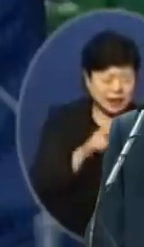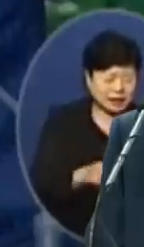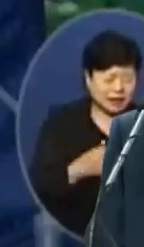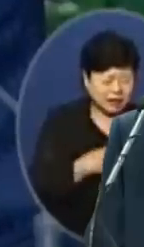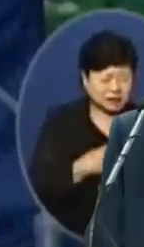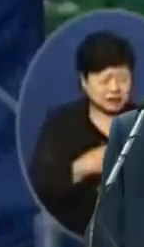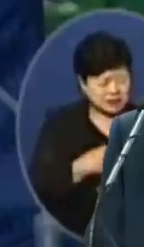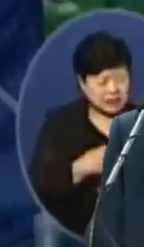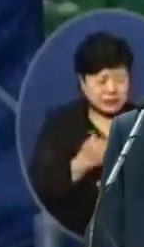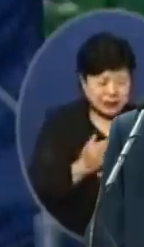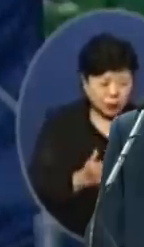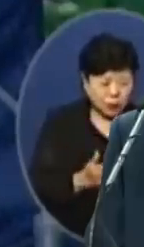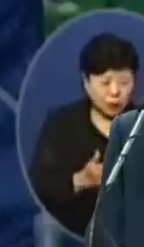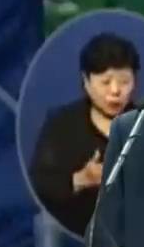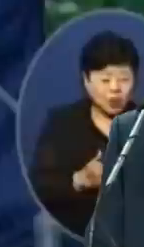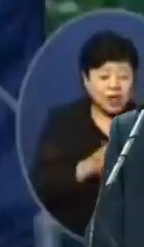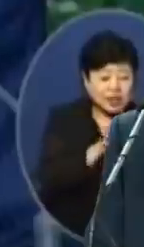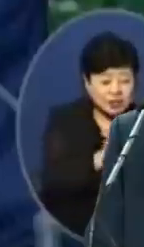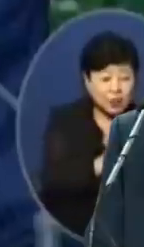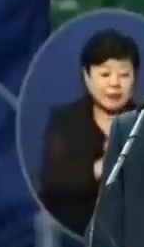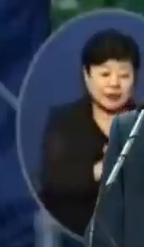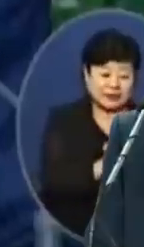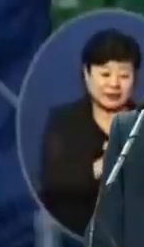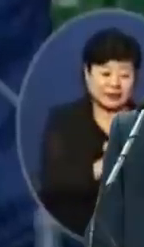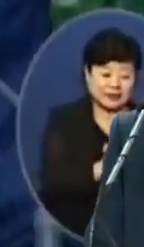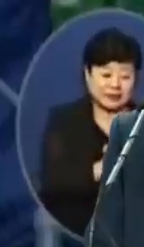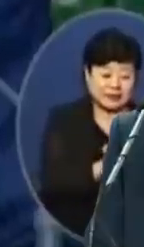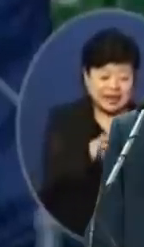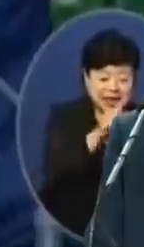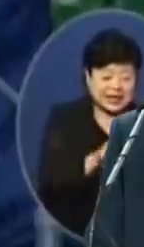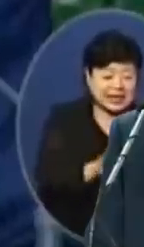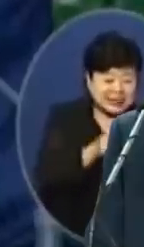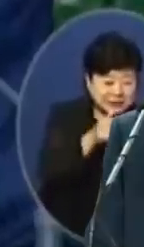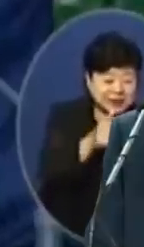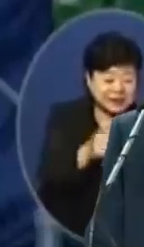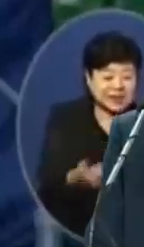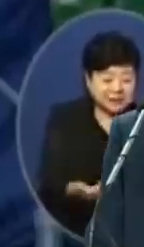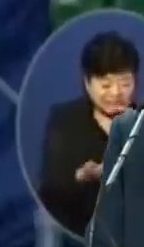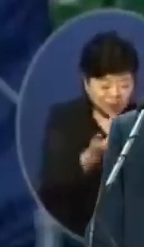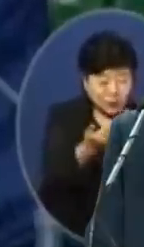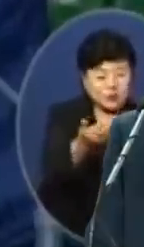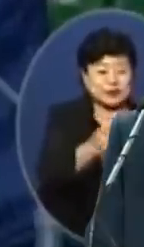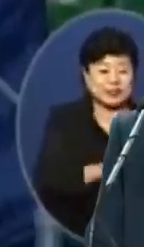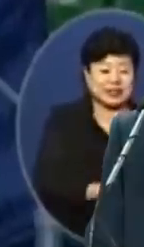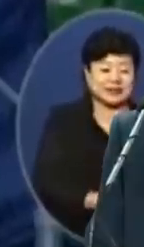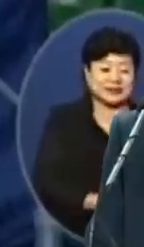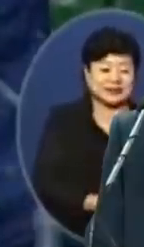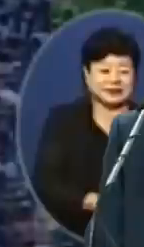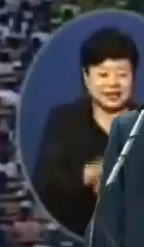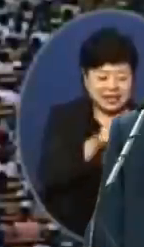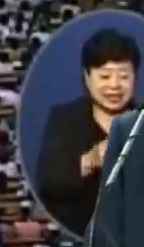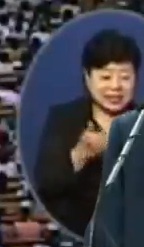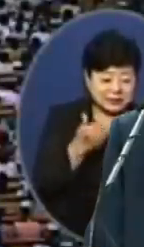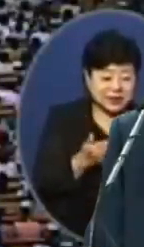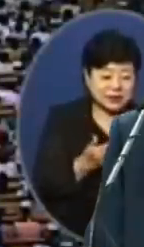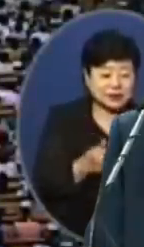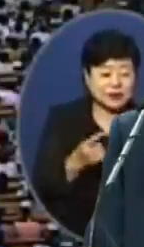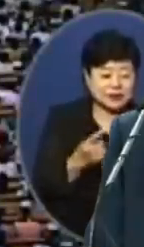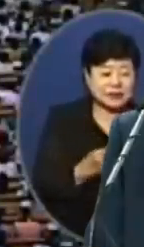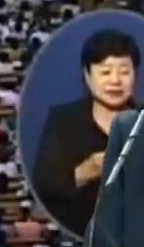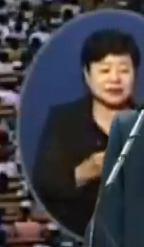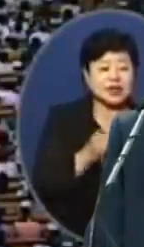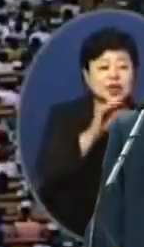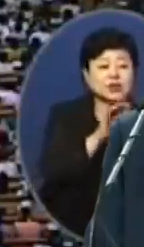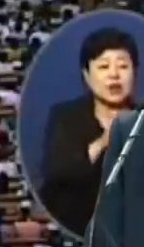걱정하고 염려할 것이 아니라 기도하면은 하나님이 일을 하기 시작하는 것입니다. 하나님께서 우리를 위해서 역사해